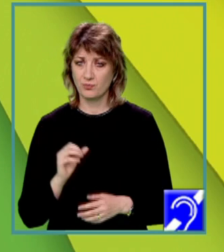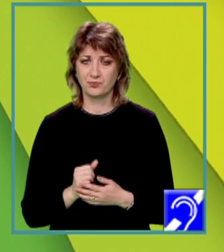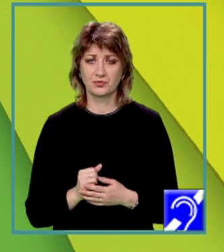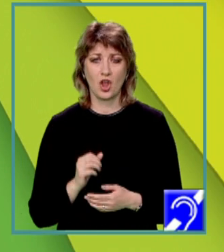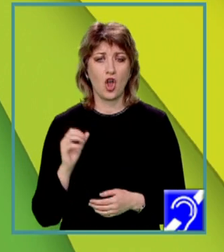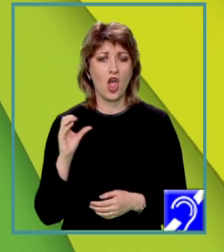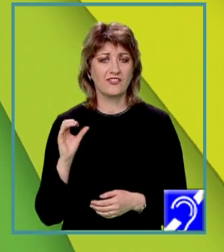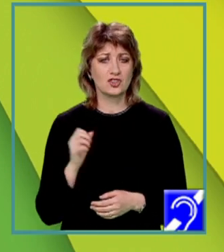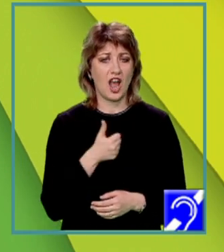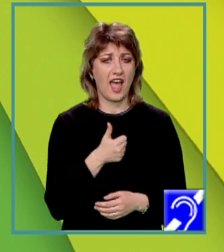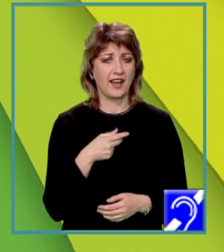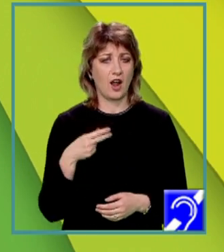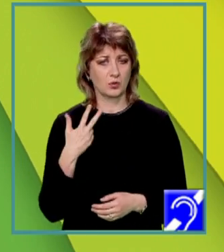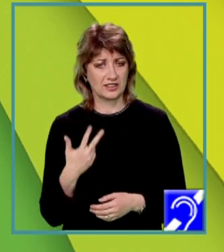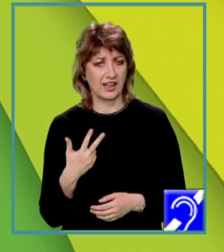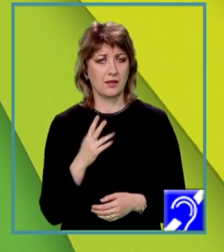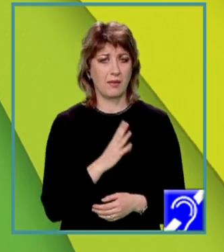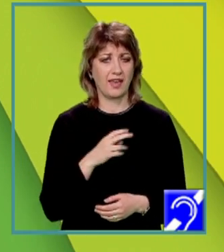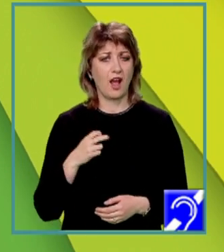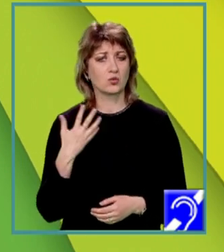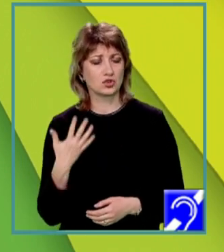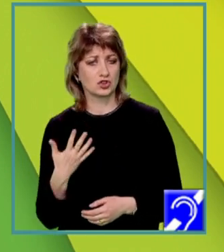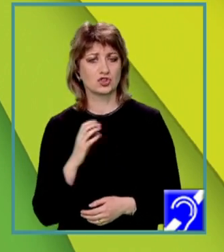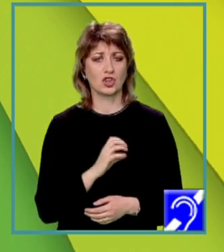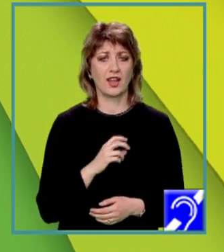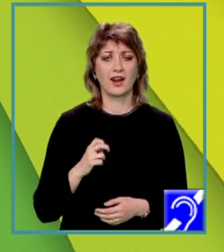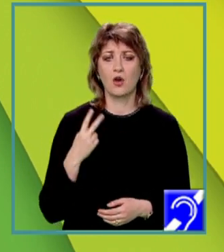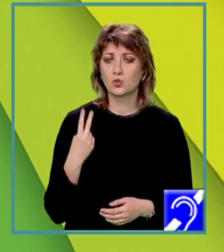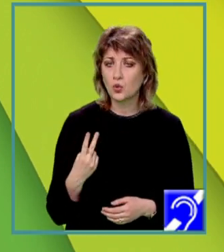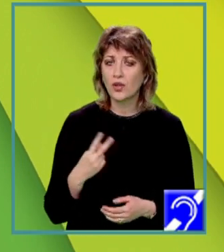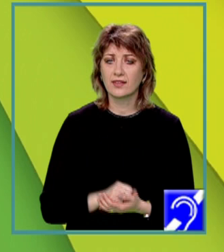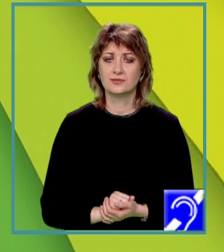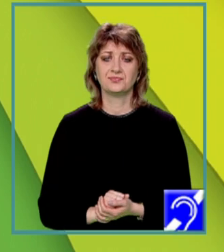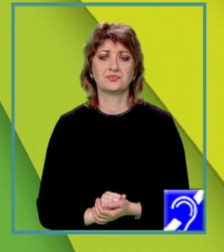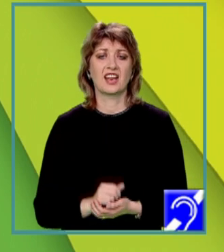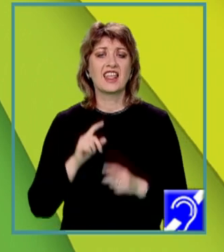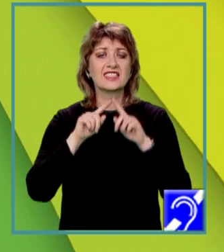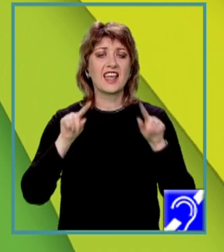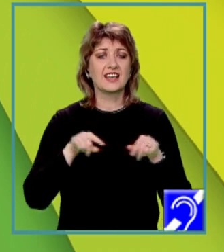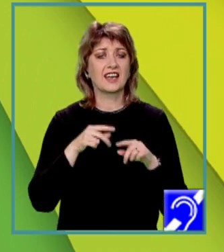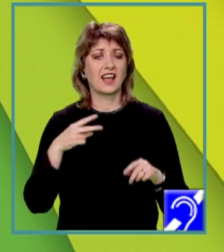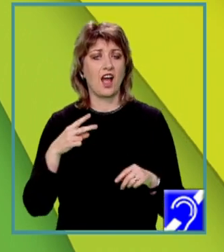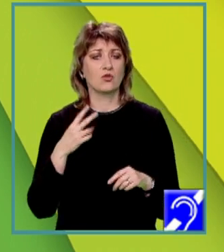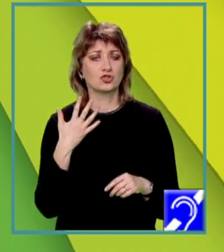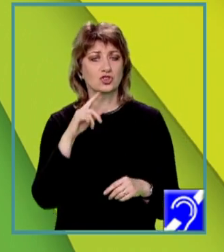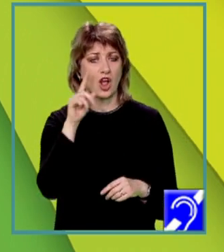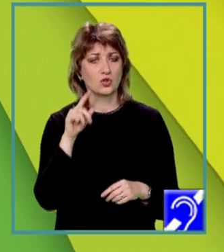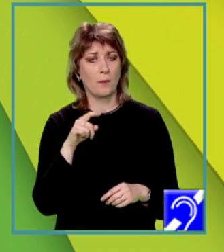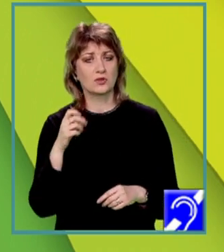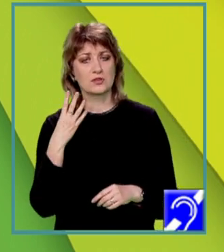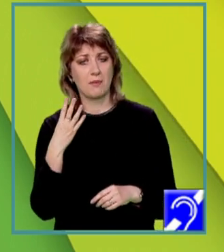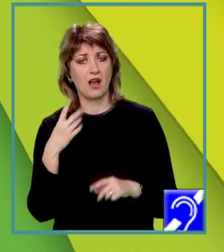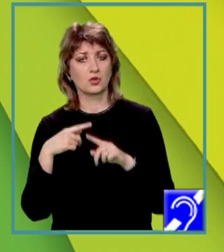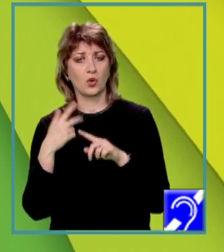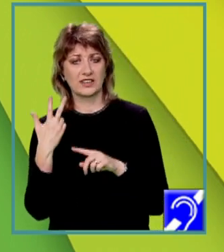coeficienții a egal cu 3 b egal cu 5 c egal cu doi Delta este egal cu cinci la a doua minus 4x